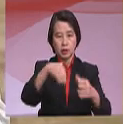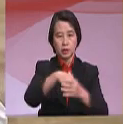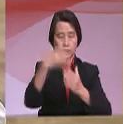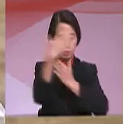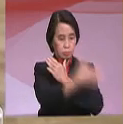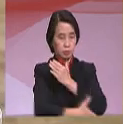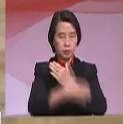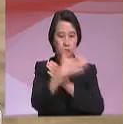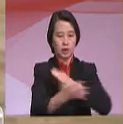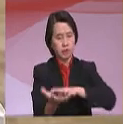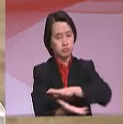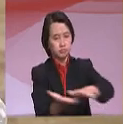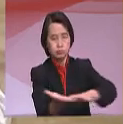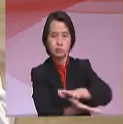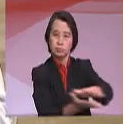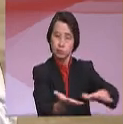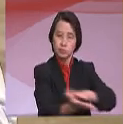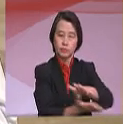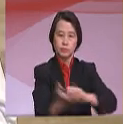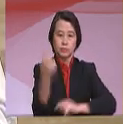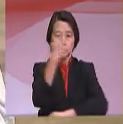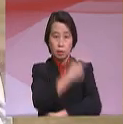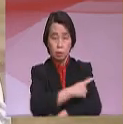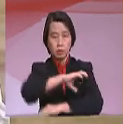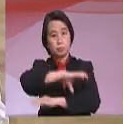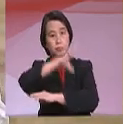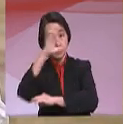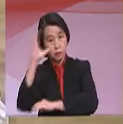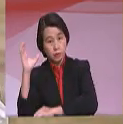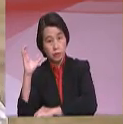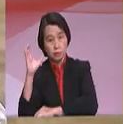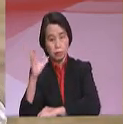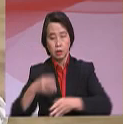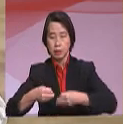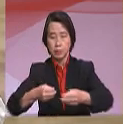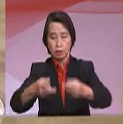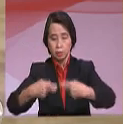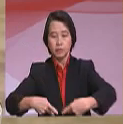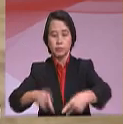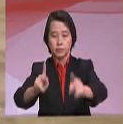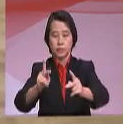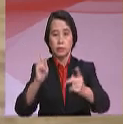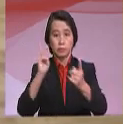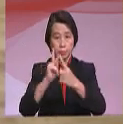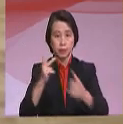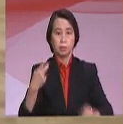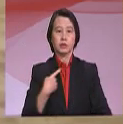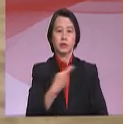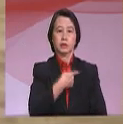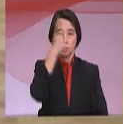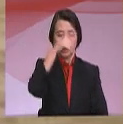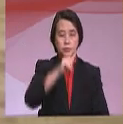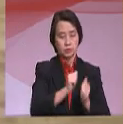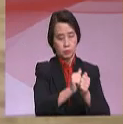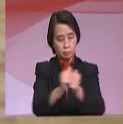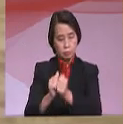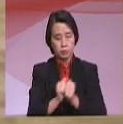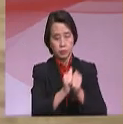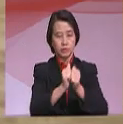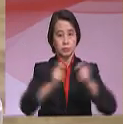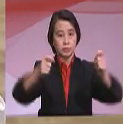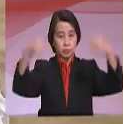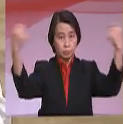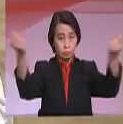negara majmuk, Hari Natal memberi peluang kepada kita untuk bersama-sama